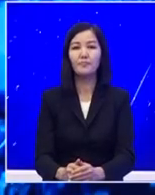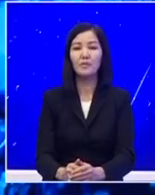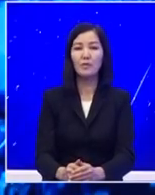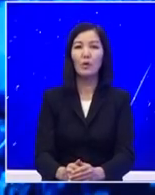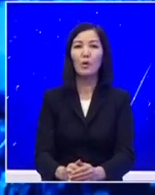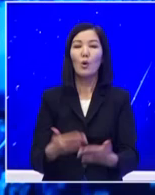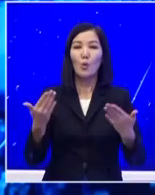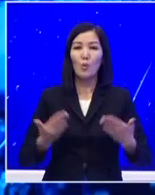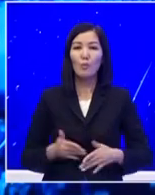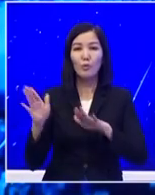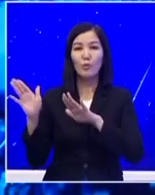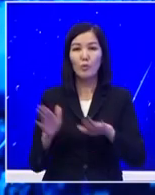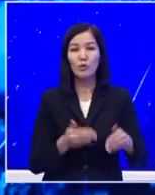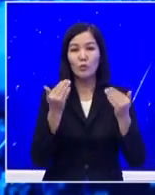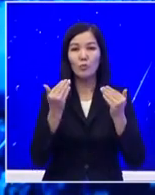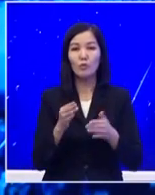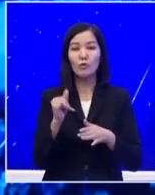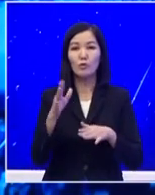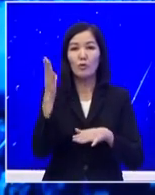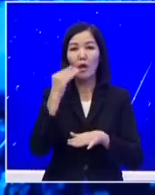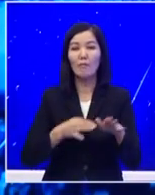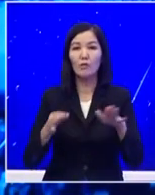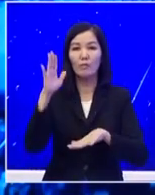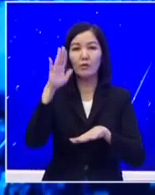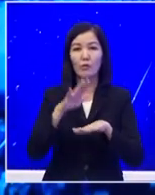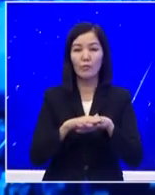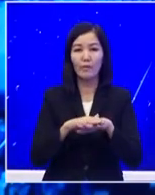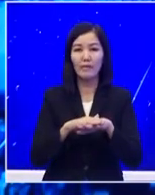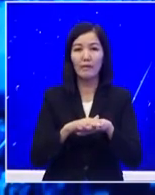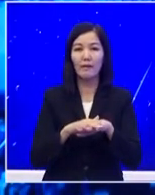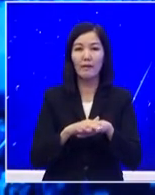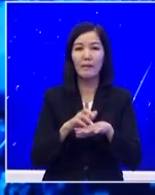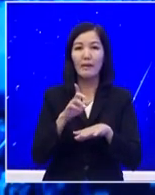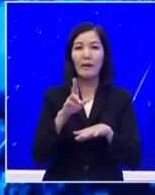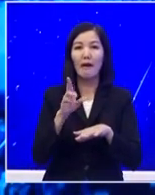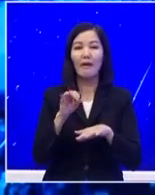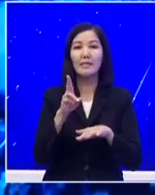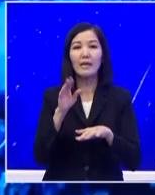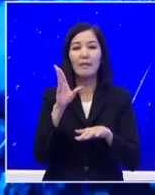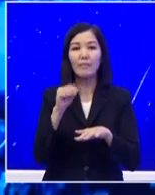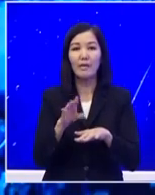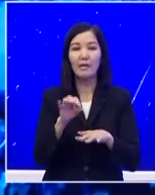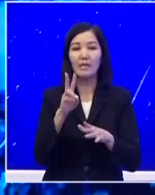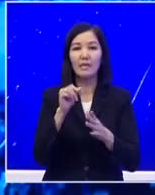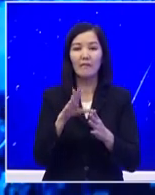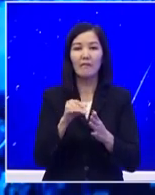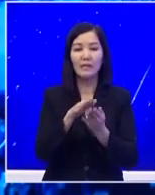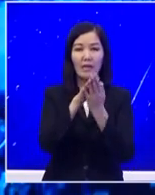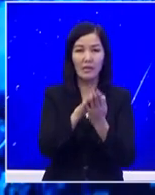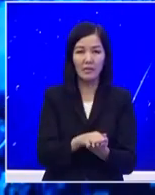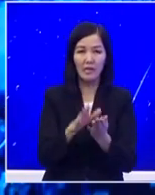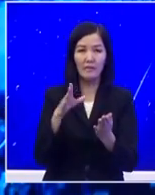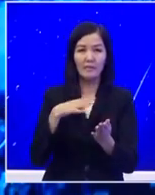Өмір өткінші, бүгін жетісулықтар Алматы облысының құрметті азаматы Бекен Қасқарбекұлы Ерденовті да ақтық сапарға шығарып